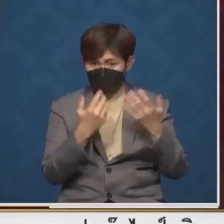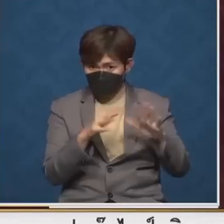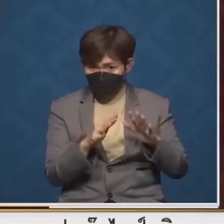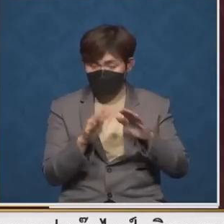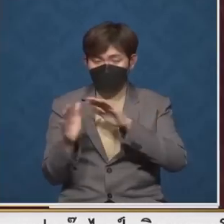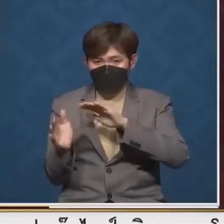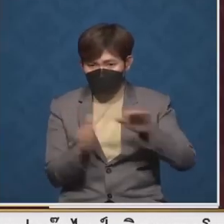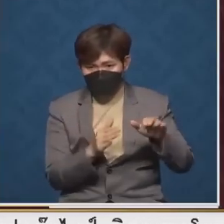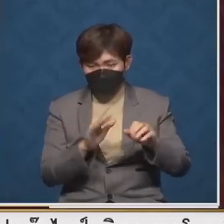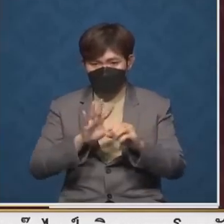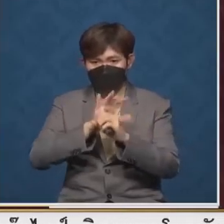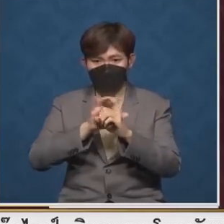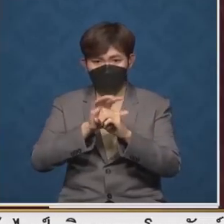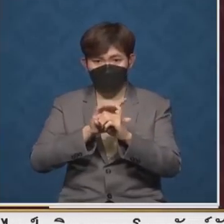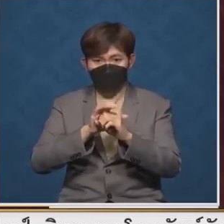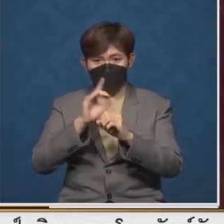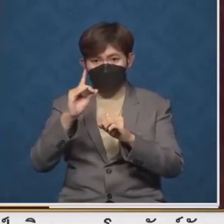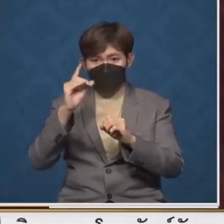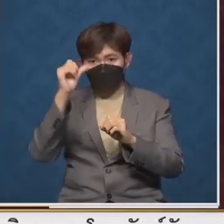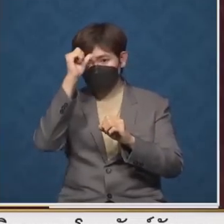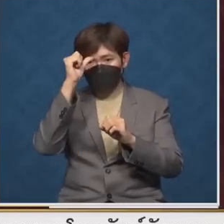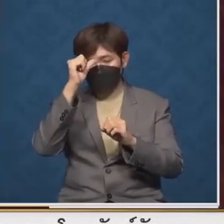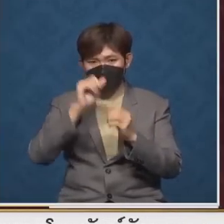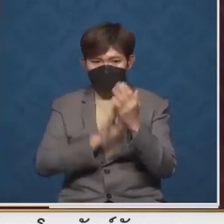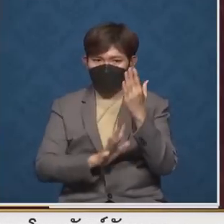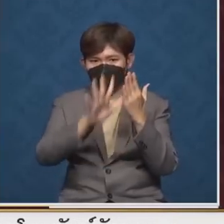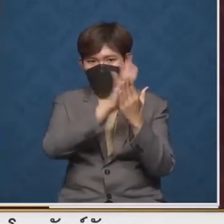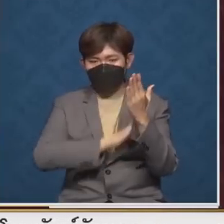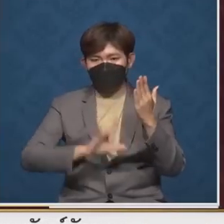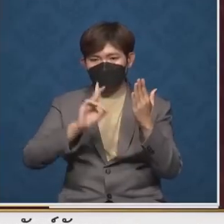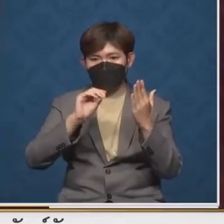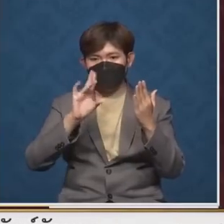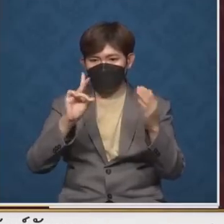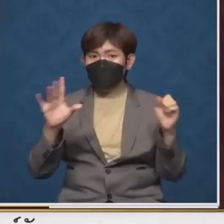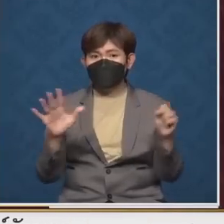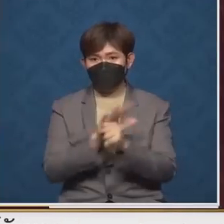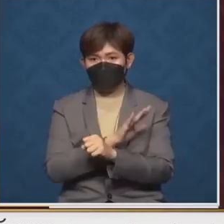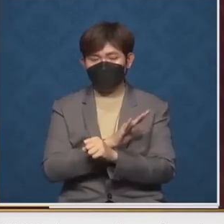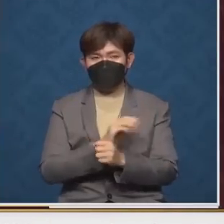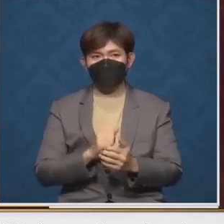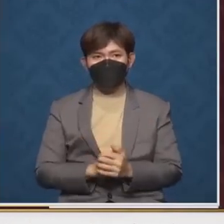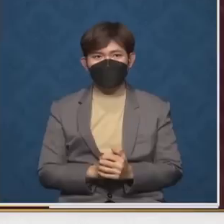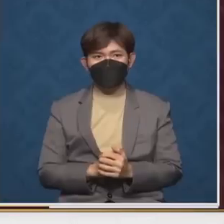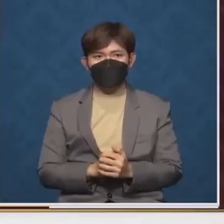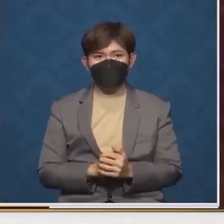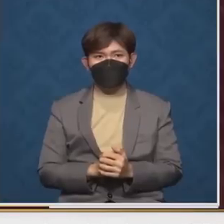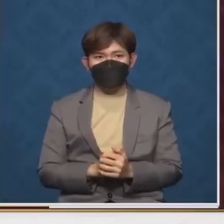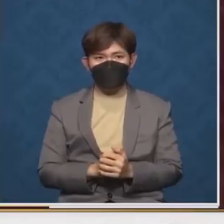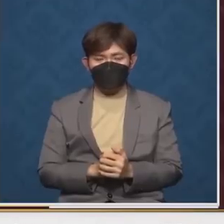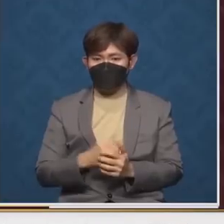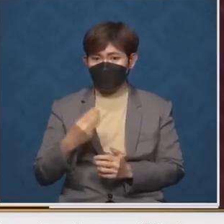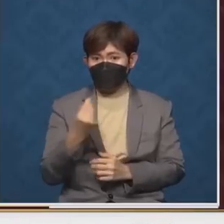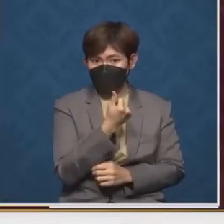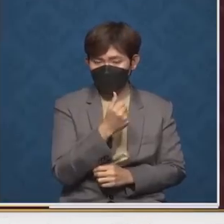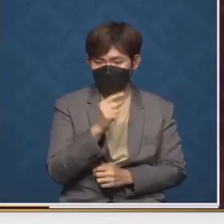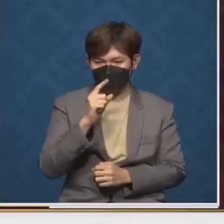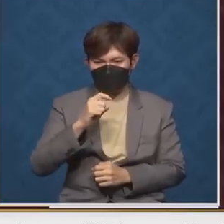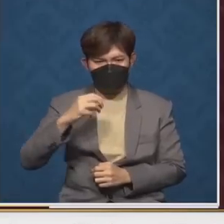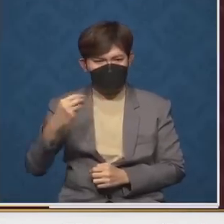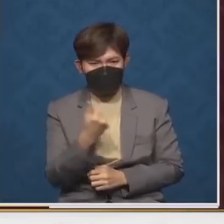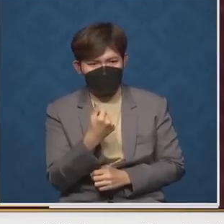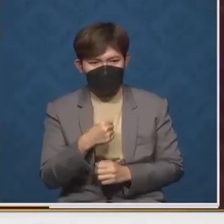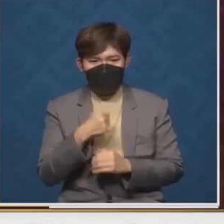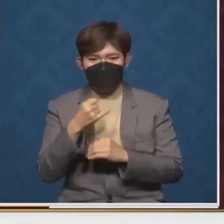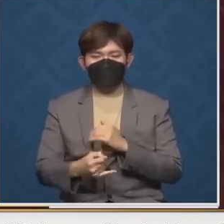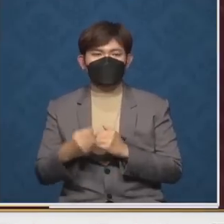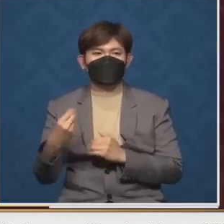DELTA ละบาท ทั้งประเทศไย 77 จหัด รวมทั้คเทพ์ด้วยครับDELTA มาเร็ว ตายเร็ว จบเร็